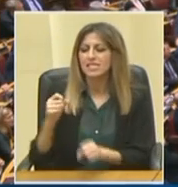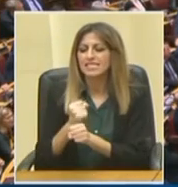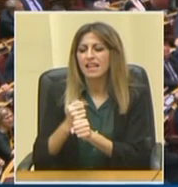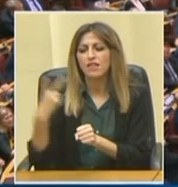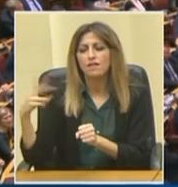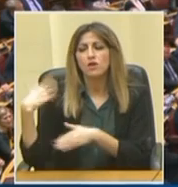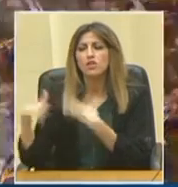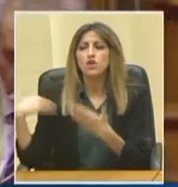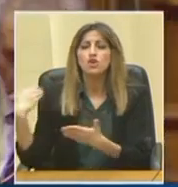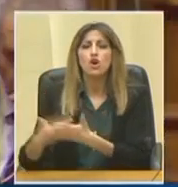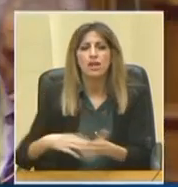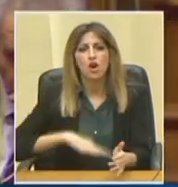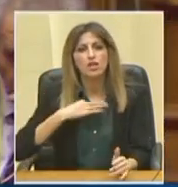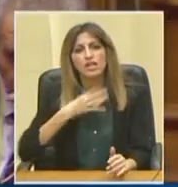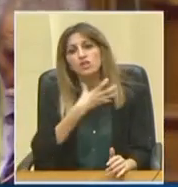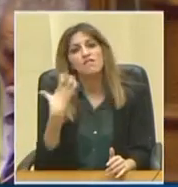2001.